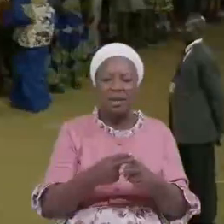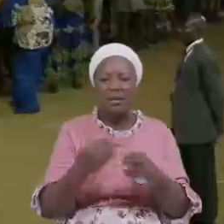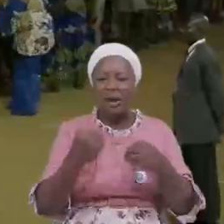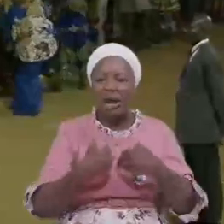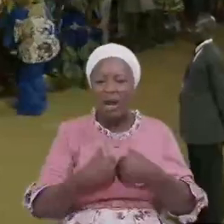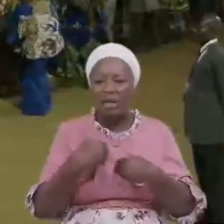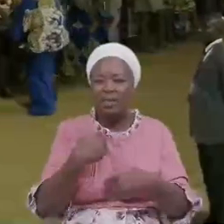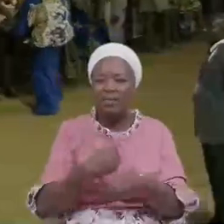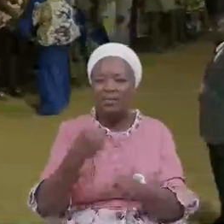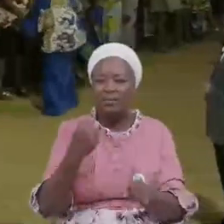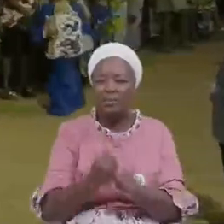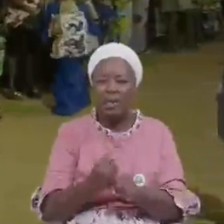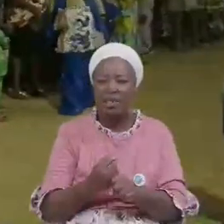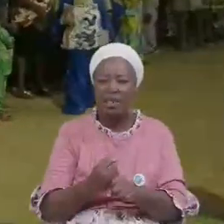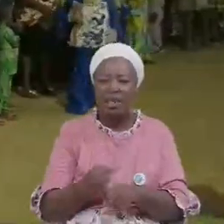raffermi